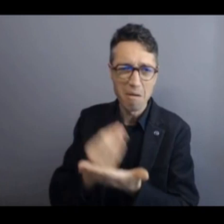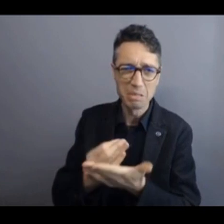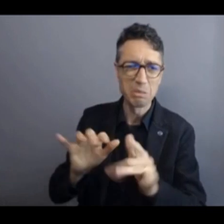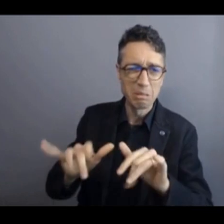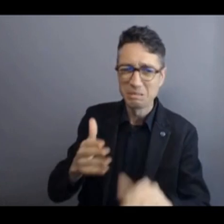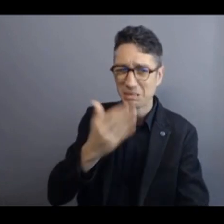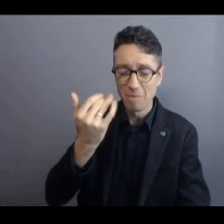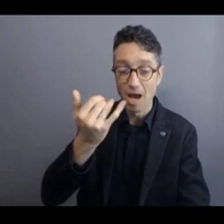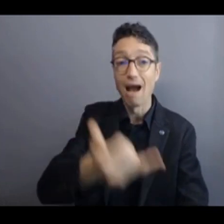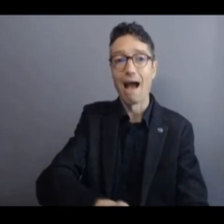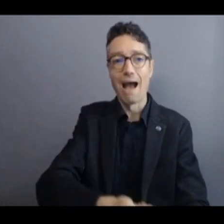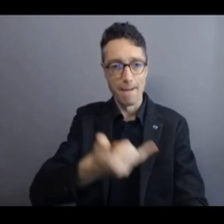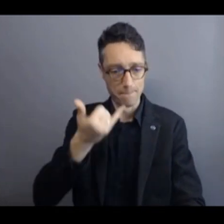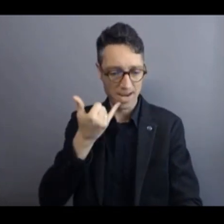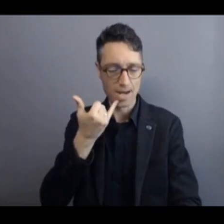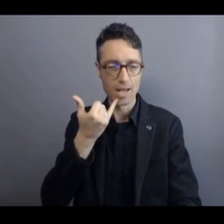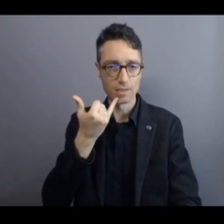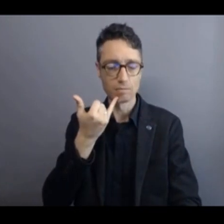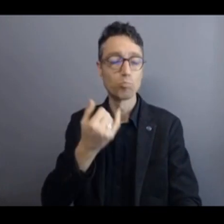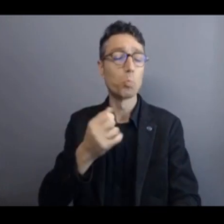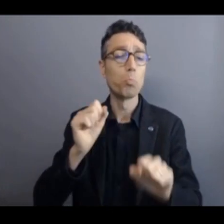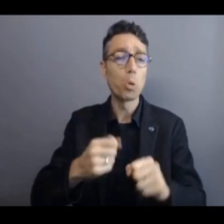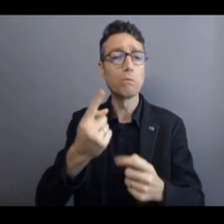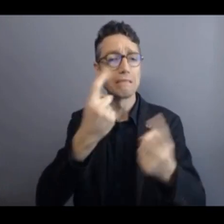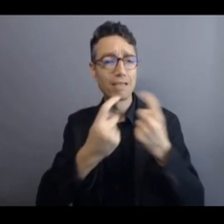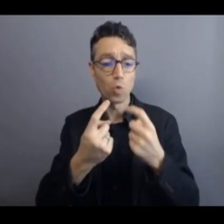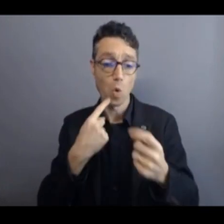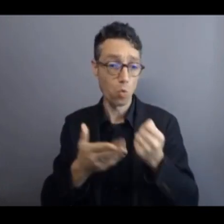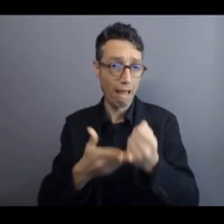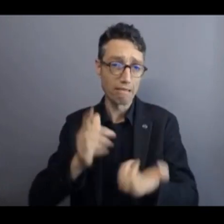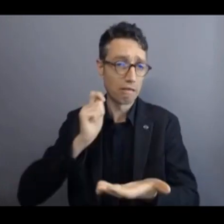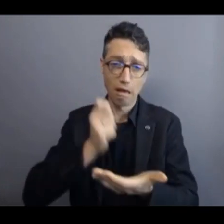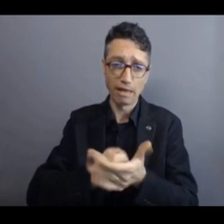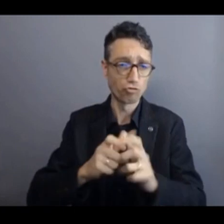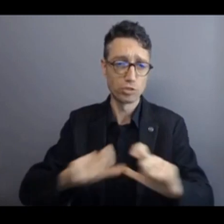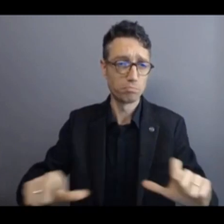acheter, mais également pour poser des questions de leur voyage ou même pendant leur voyage.